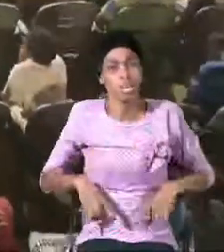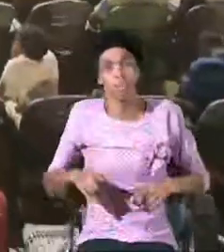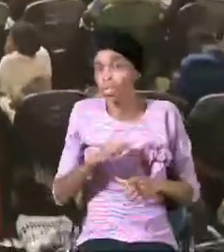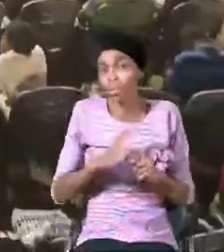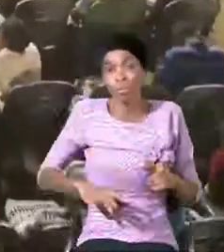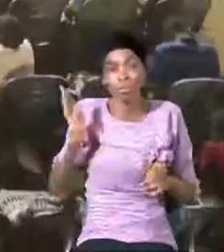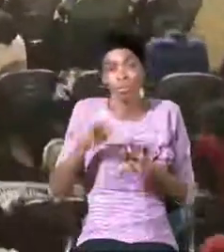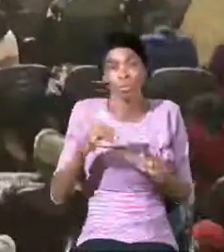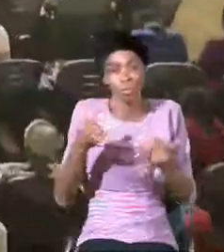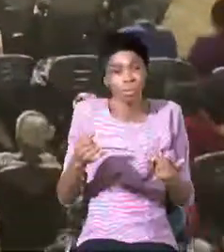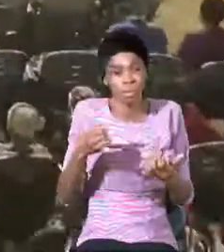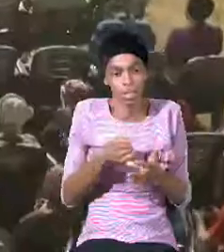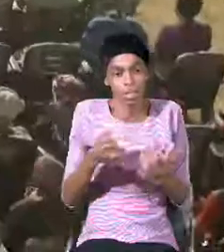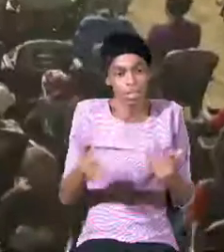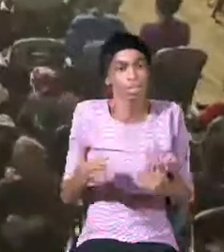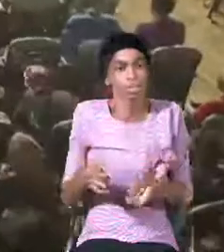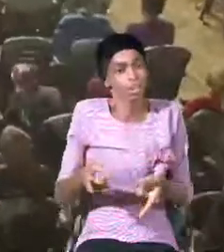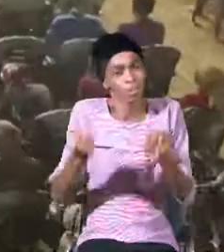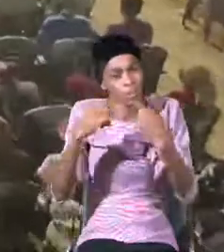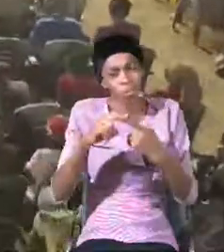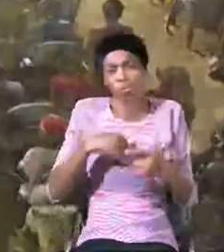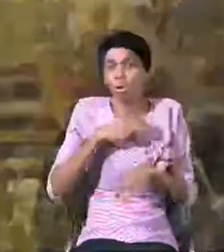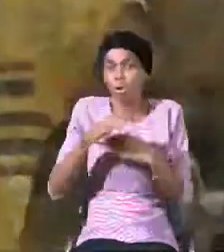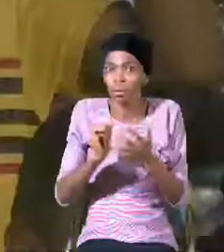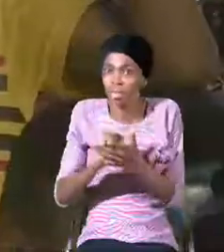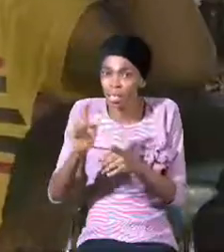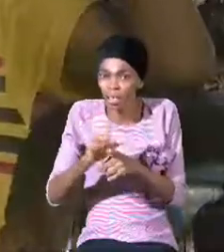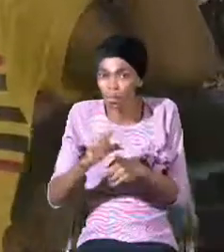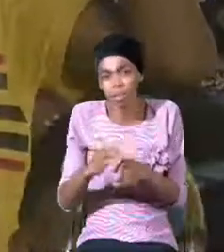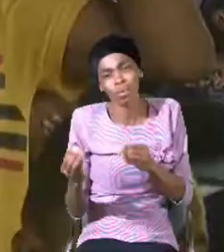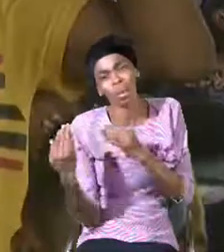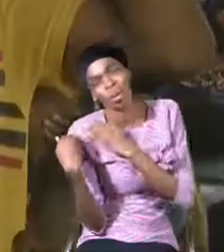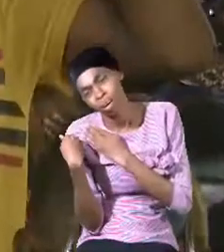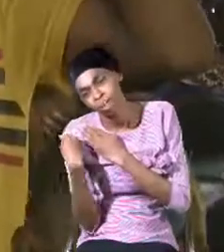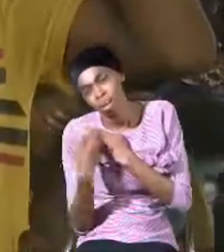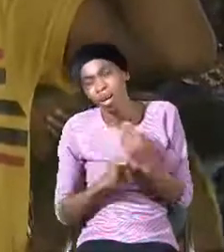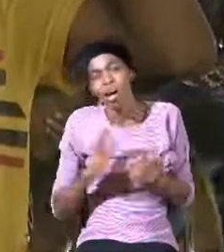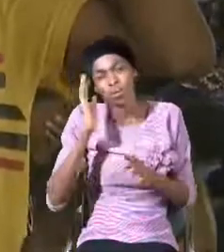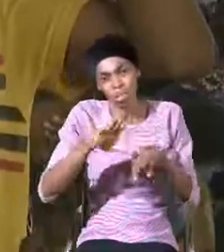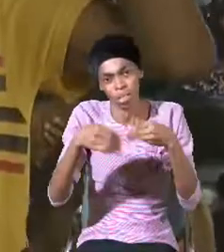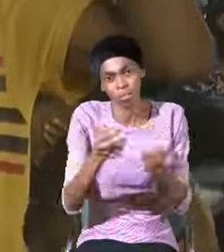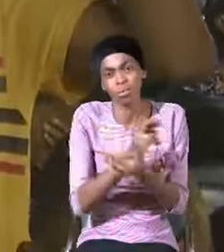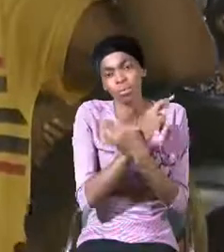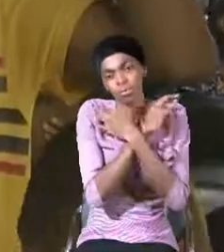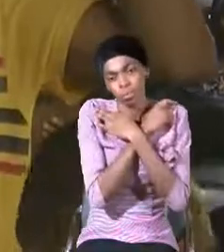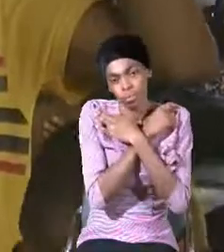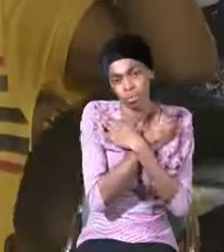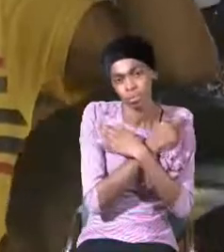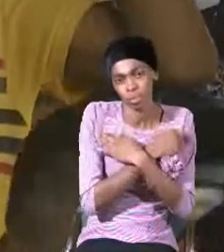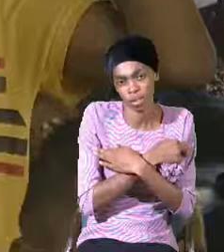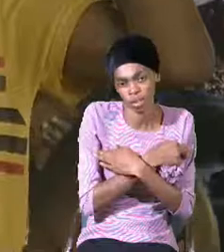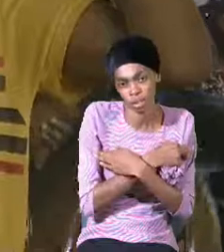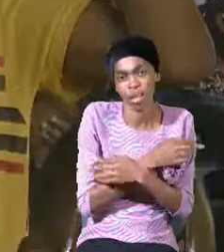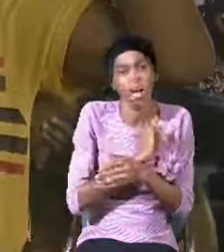maintenant. Venez à moi. Vous tous qui êtes fatigués, chargés, et je vous donnerai du repos. Je vous donnerai